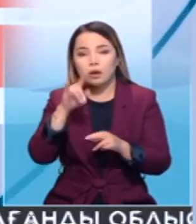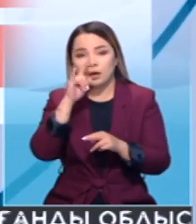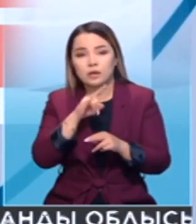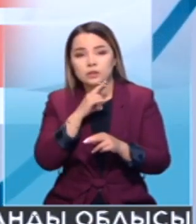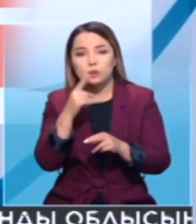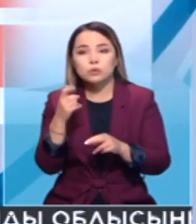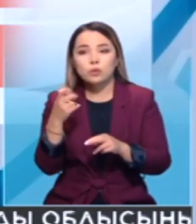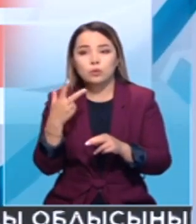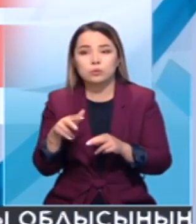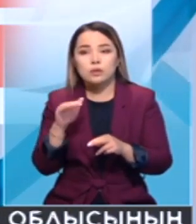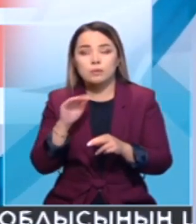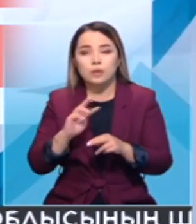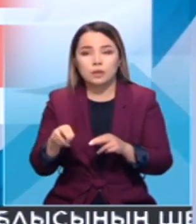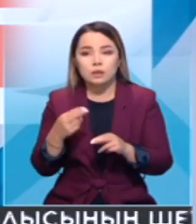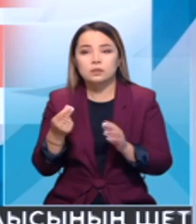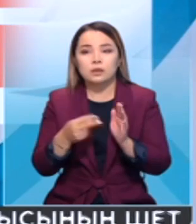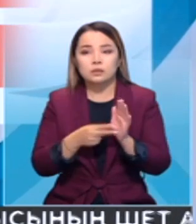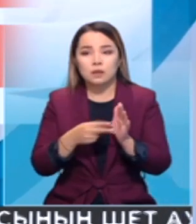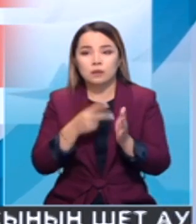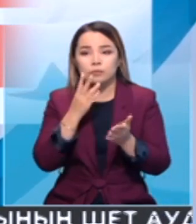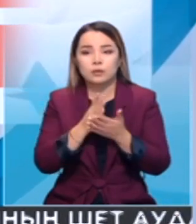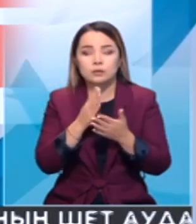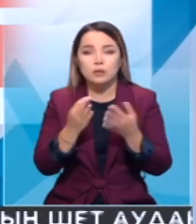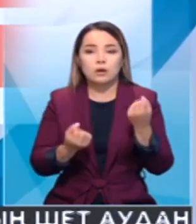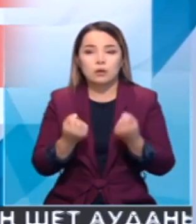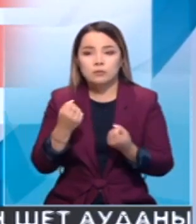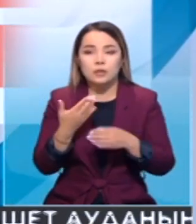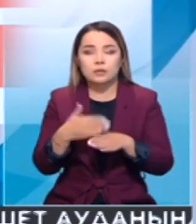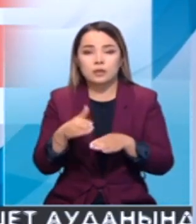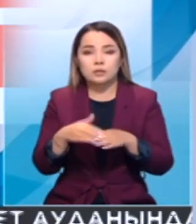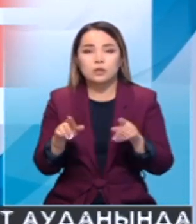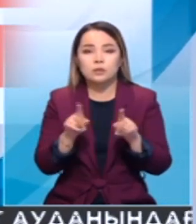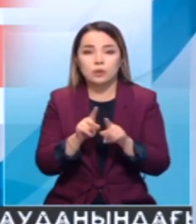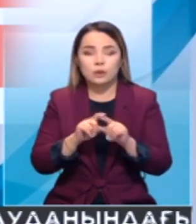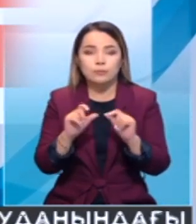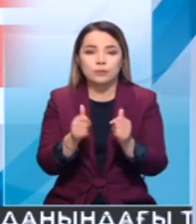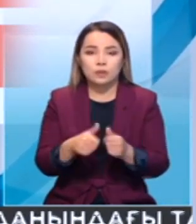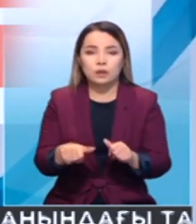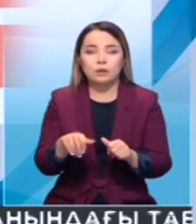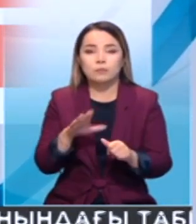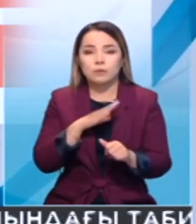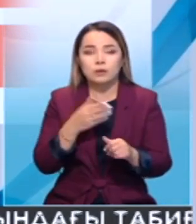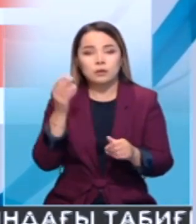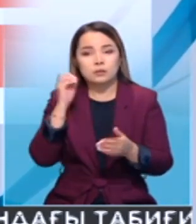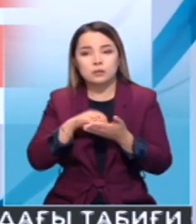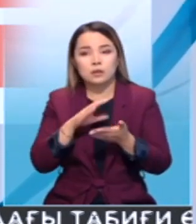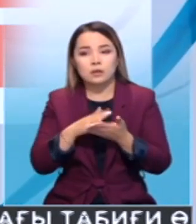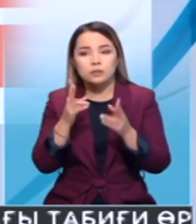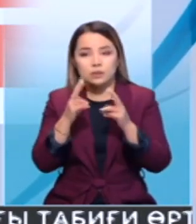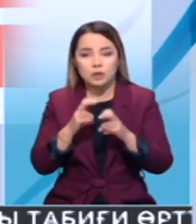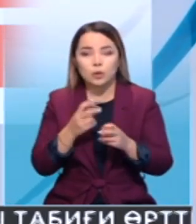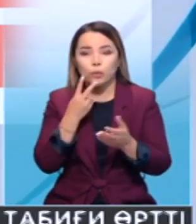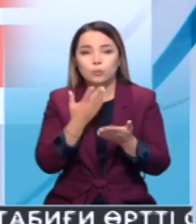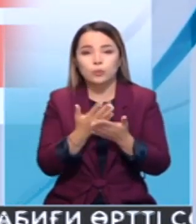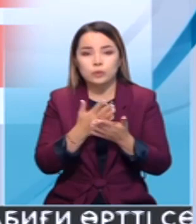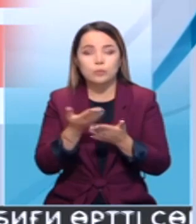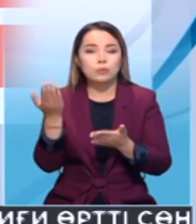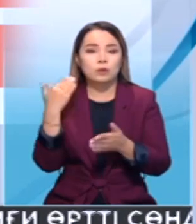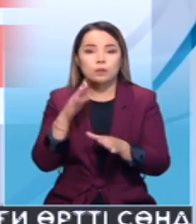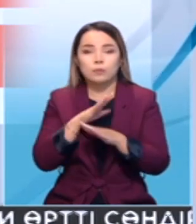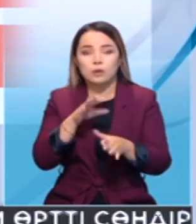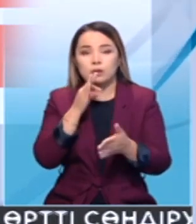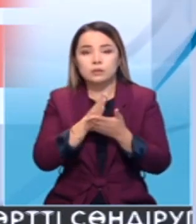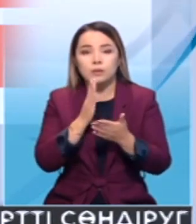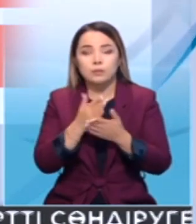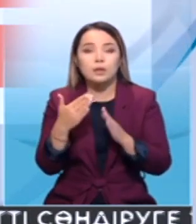қазақстандықтар 130 миллиард теңгеге автонесие рәсімдеген. Дата Хаб сараптамалық орталығының зерттеуіне сенсек, мұндай көрсеткіш бұрын соңды